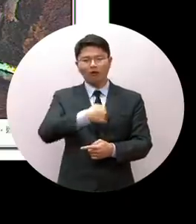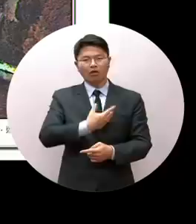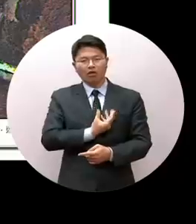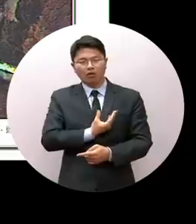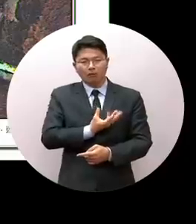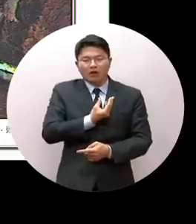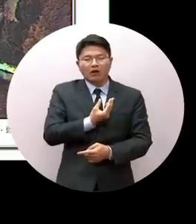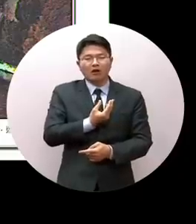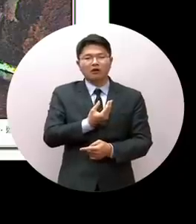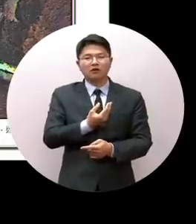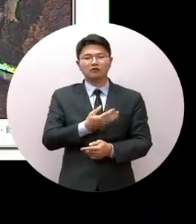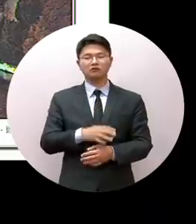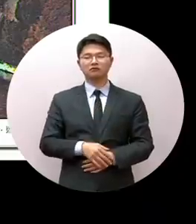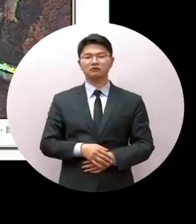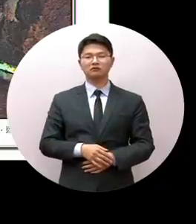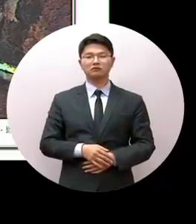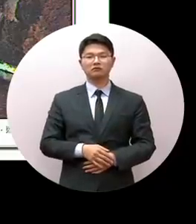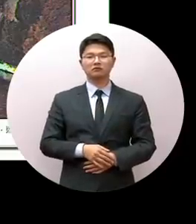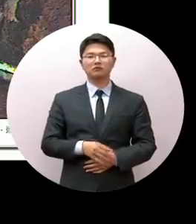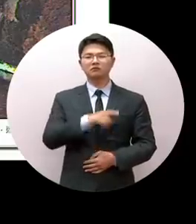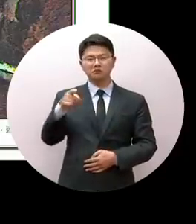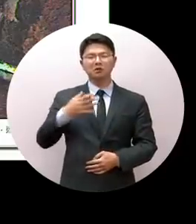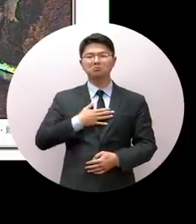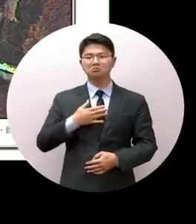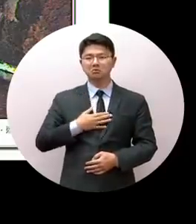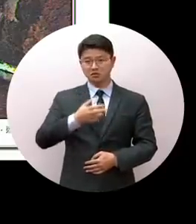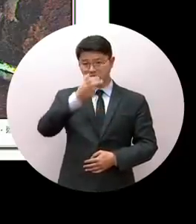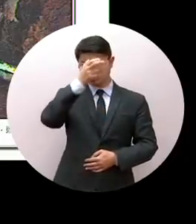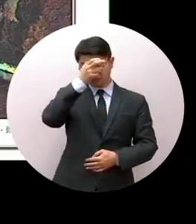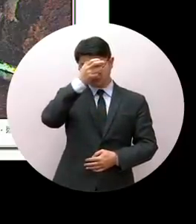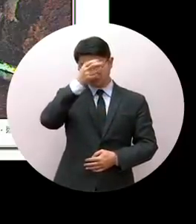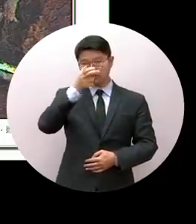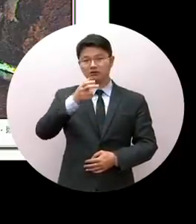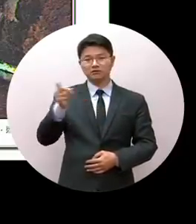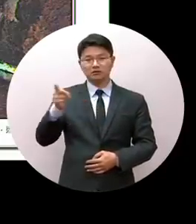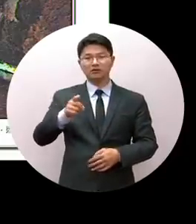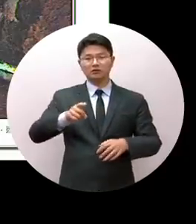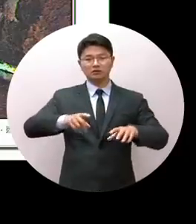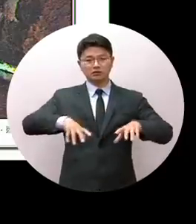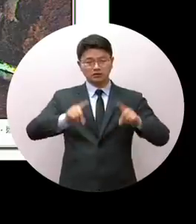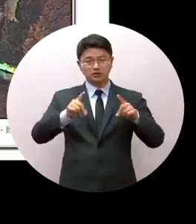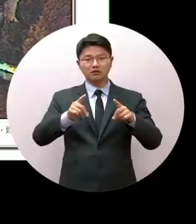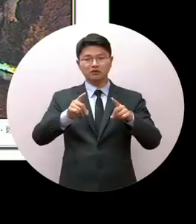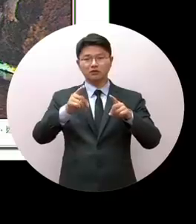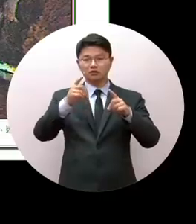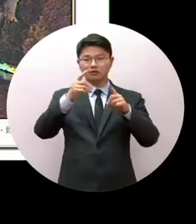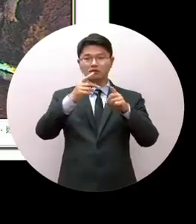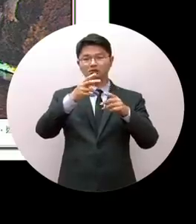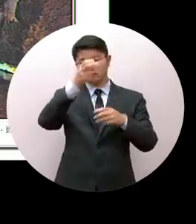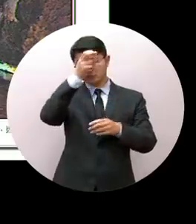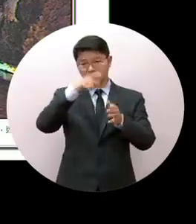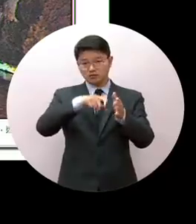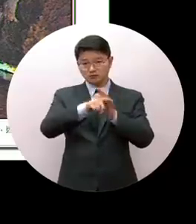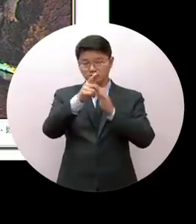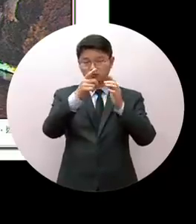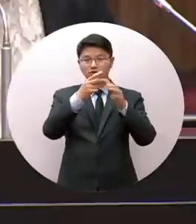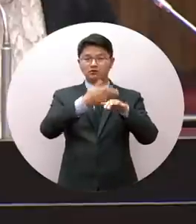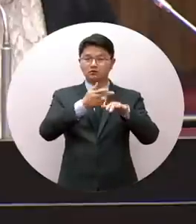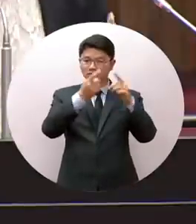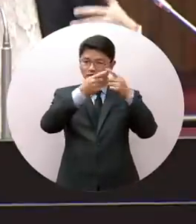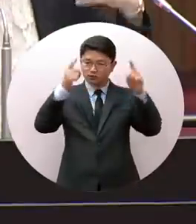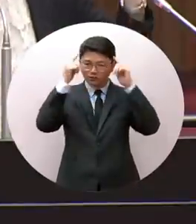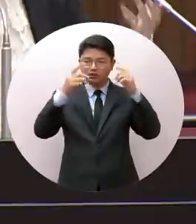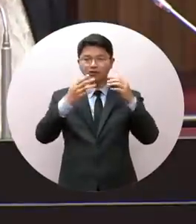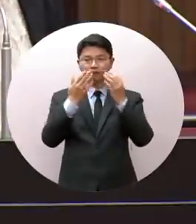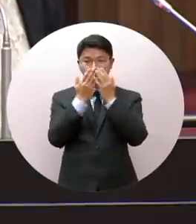血管疾病哦，大家都知道，其实警察的身体一开始进出来的时候，应该是从警专毕业，其实身体应该是还算不错